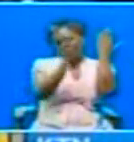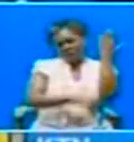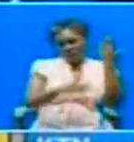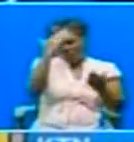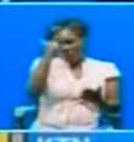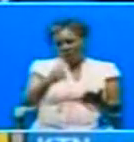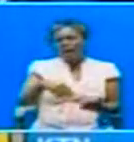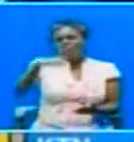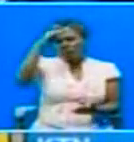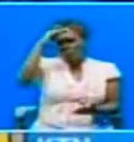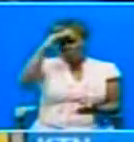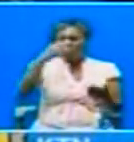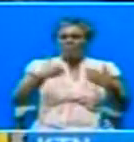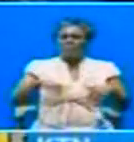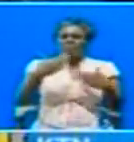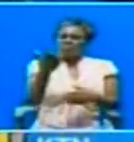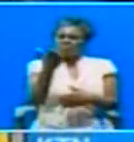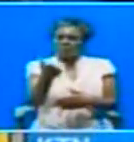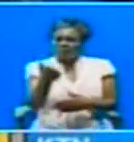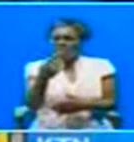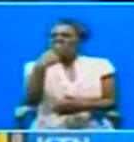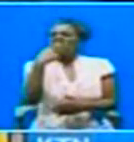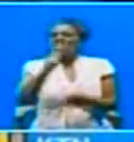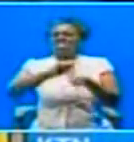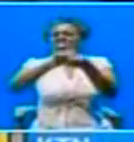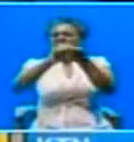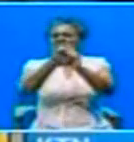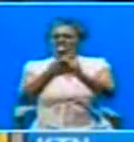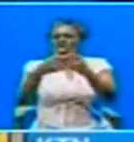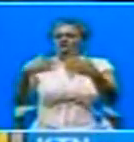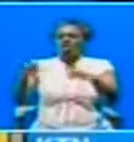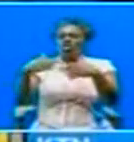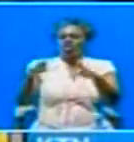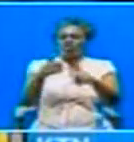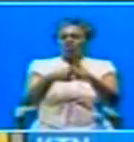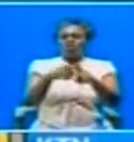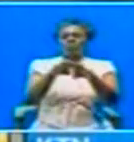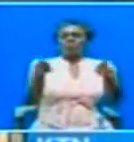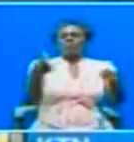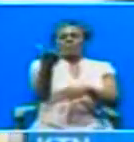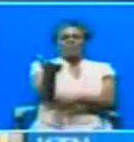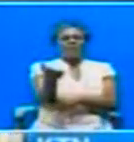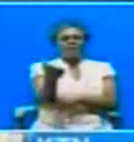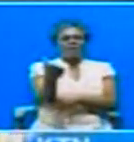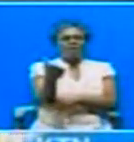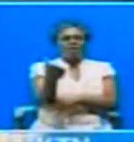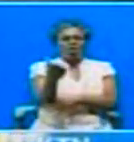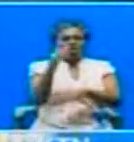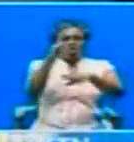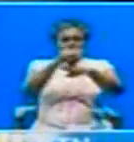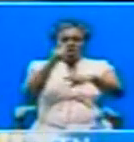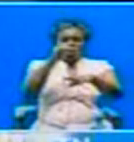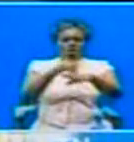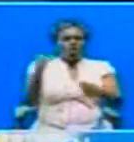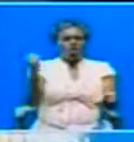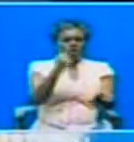nini pombe watu wanasema ni hicho, all of a sudden imepotea kutoka kwa shelf? Na ulituita kweko katika ofisi.